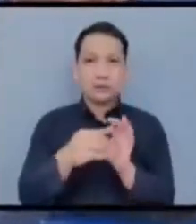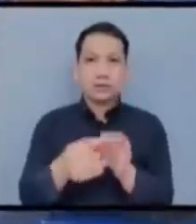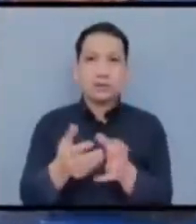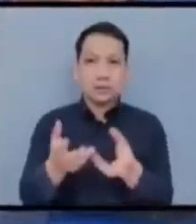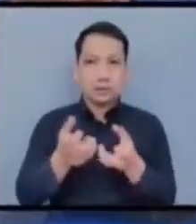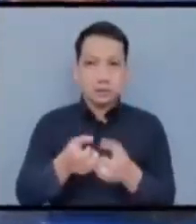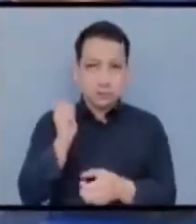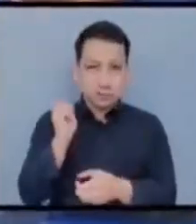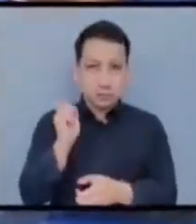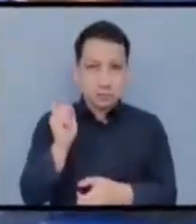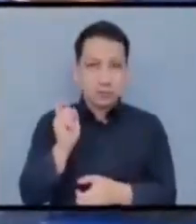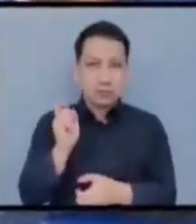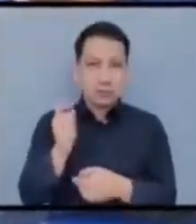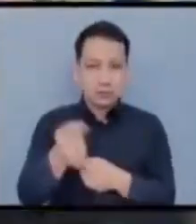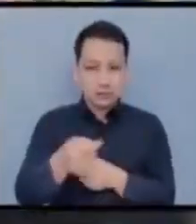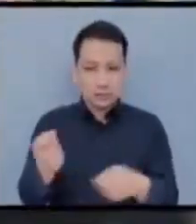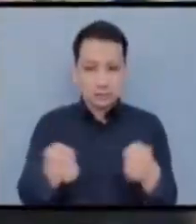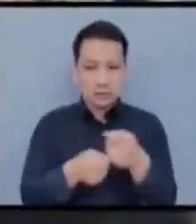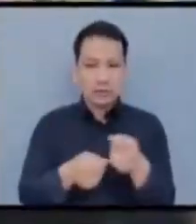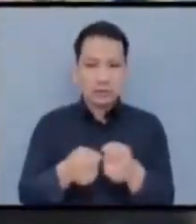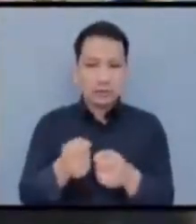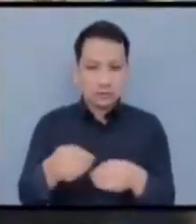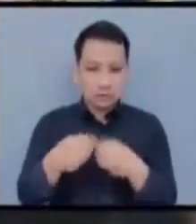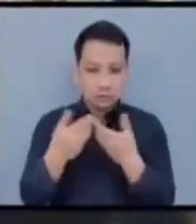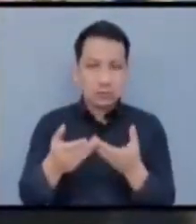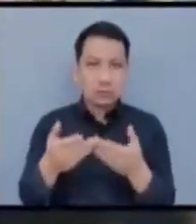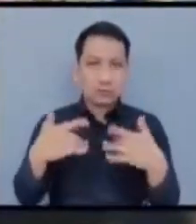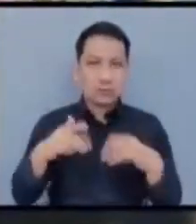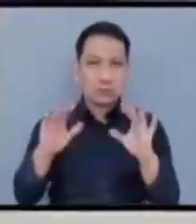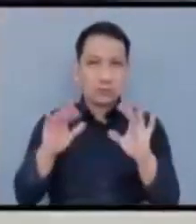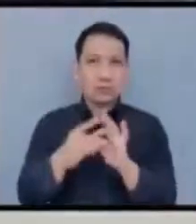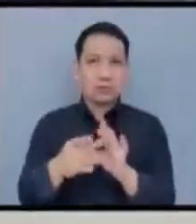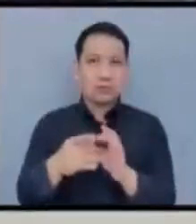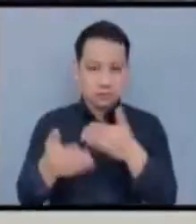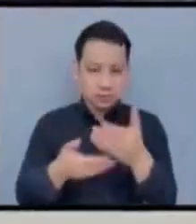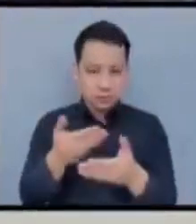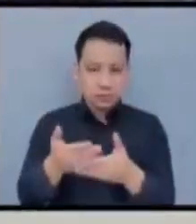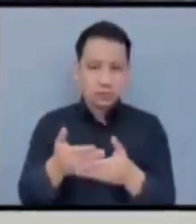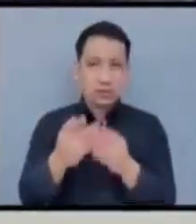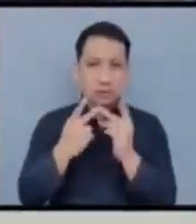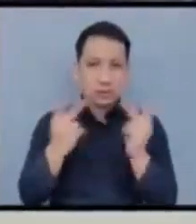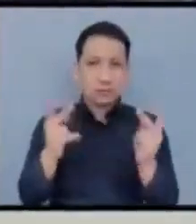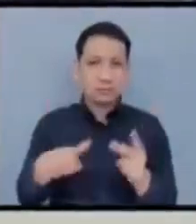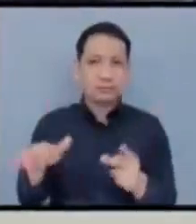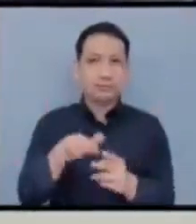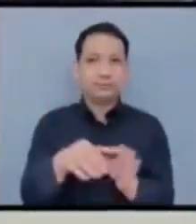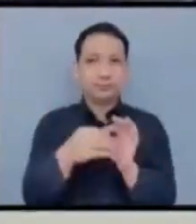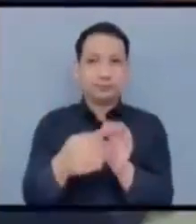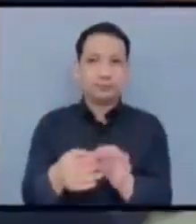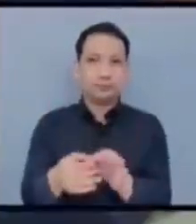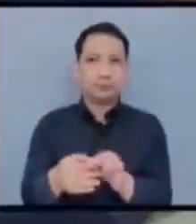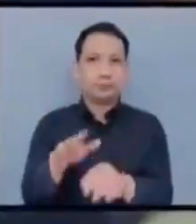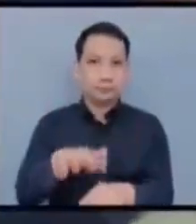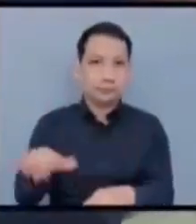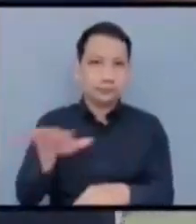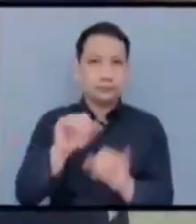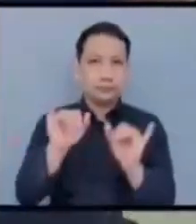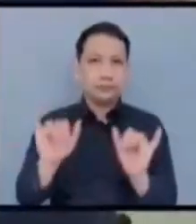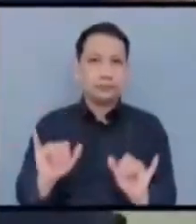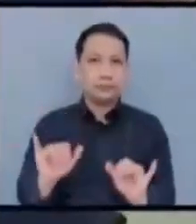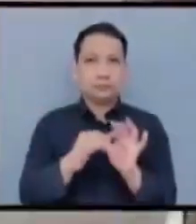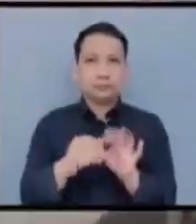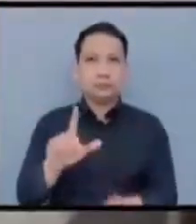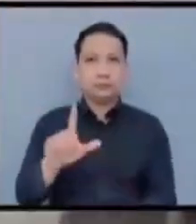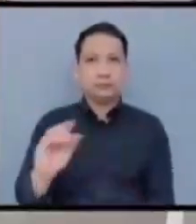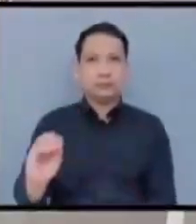ang transaksyon at mabigyan ng ginhawa sa pagproseso ang publiko. Samantala, all systems go na ang LTO para sa